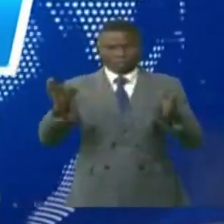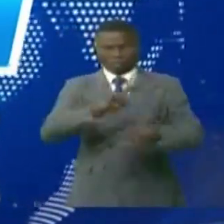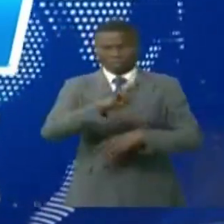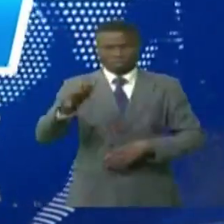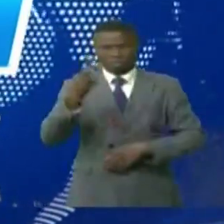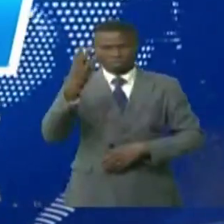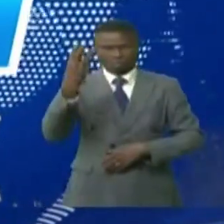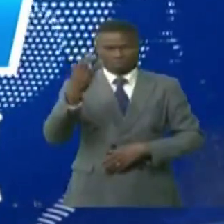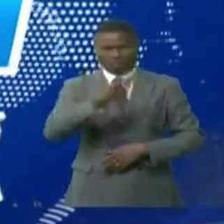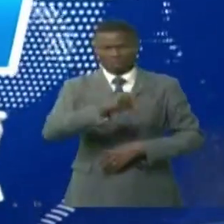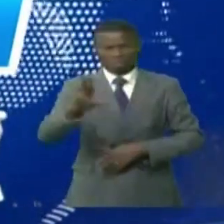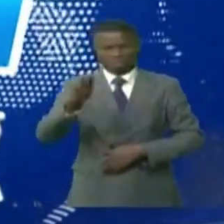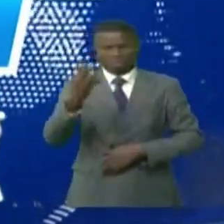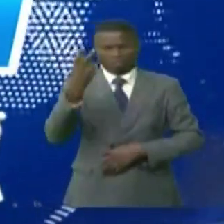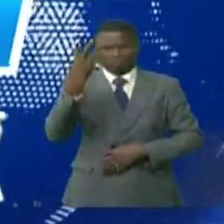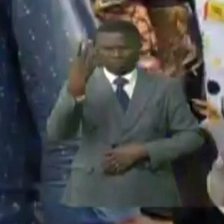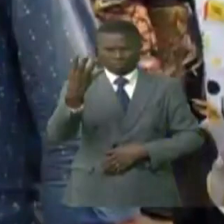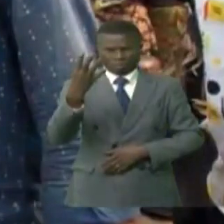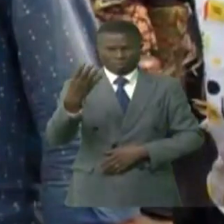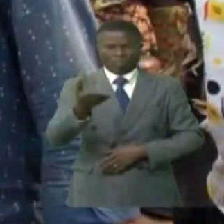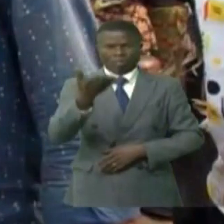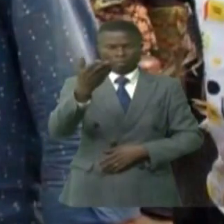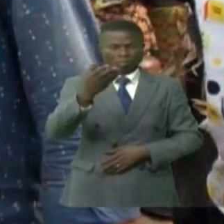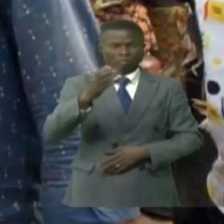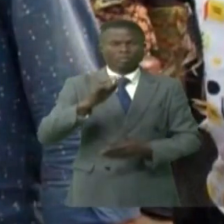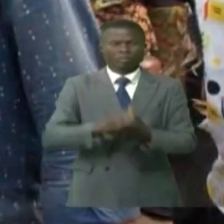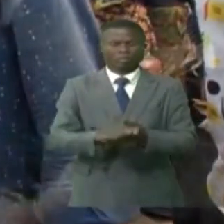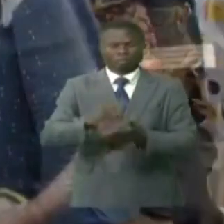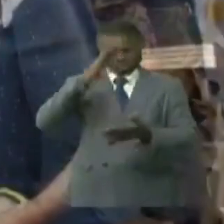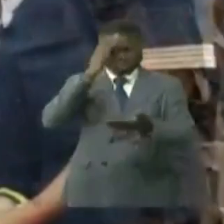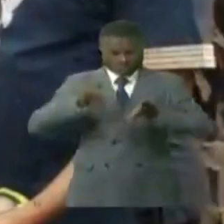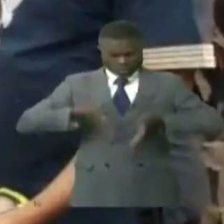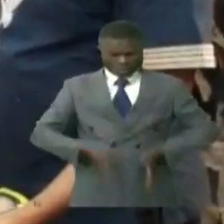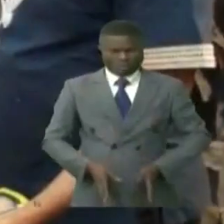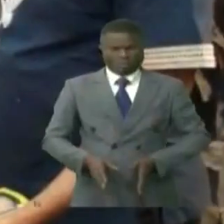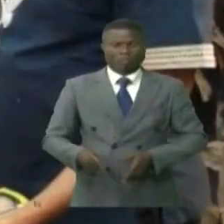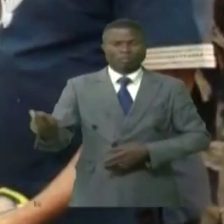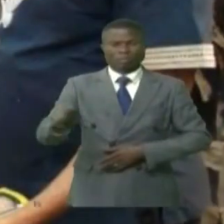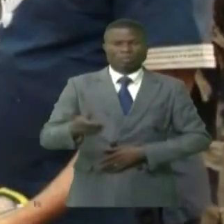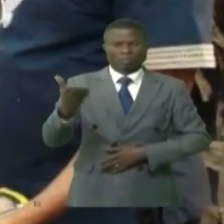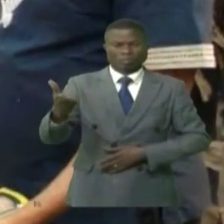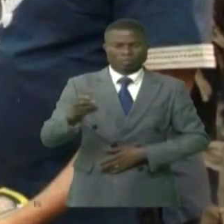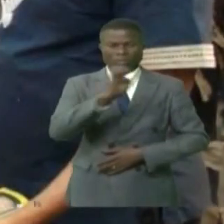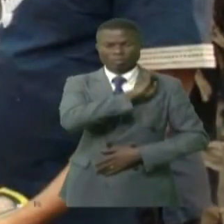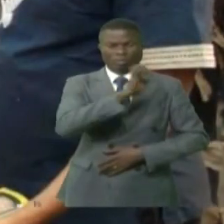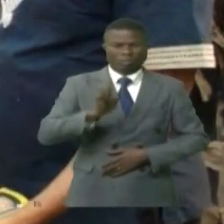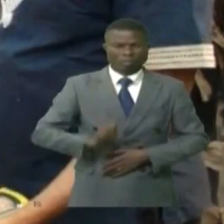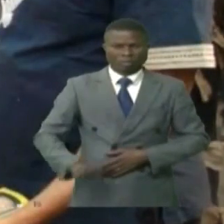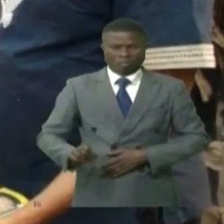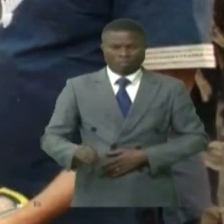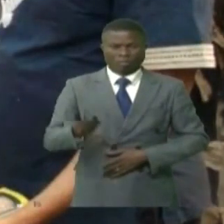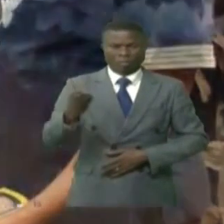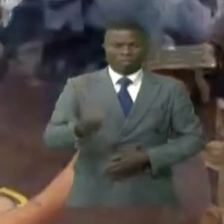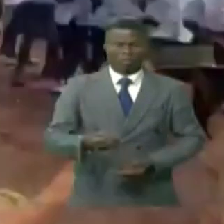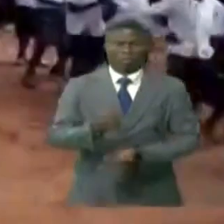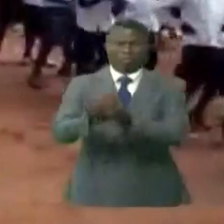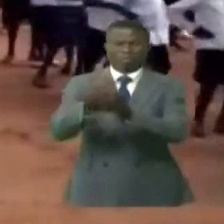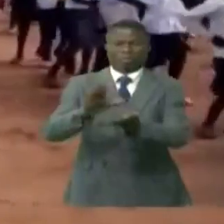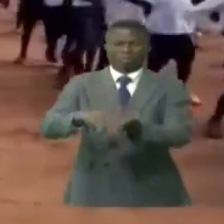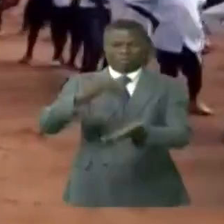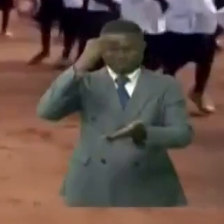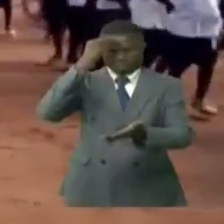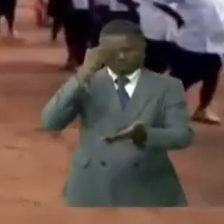à 2024. Images et commentaires. Un fils du terroir, Emmanuel Makinda, vient en aide aux élèves du territoire